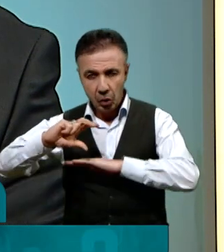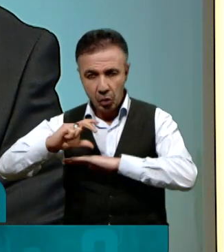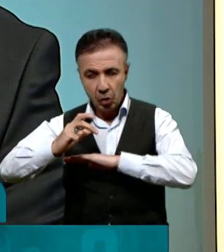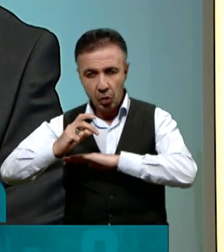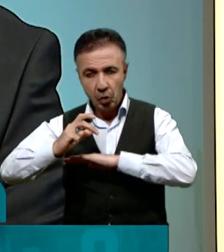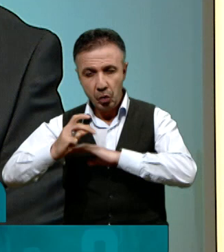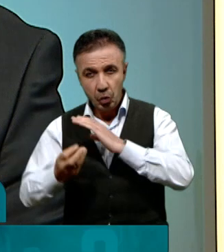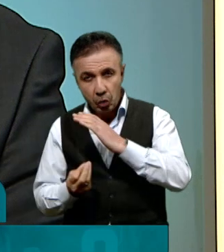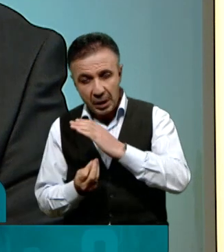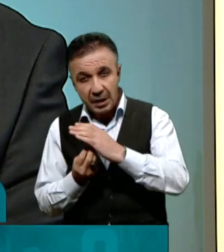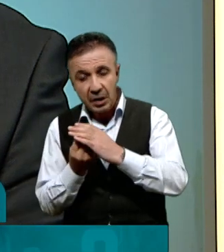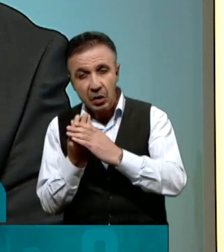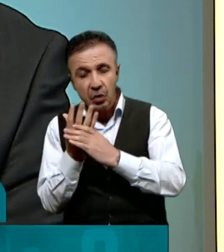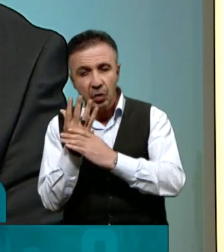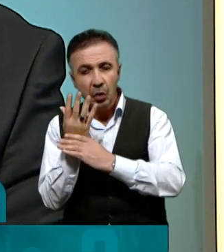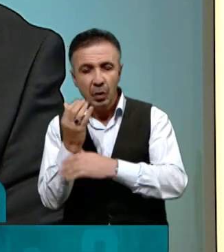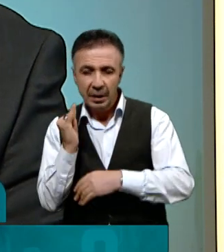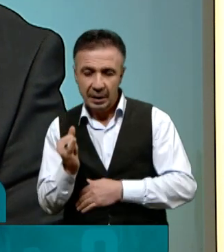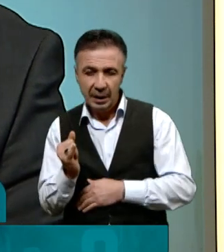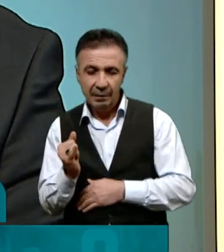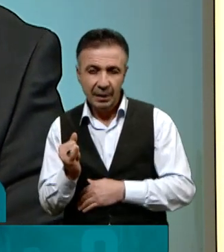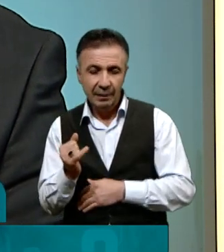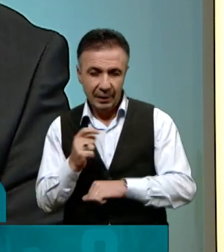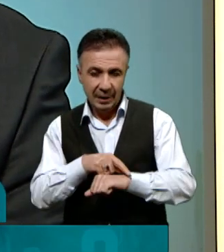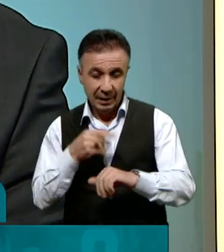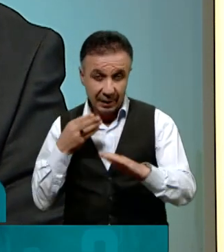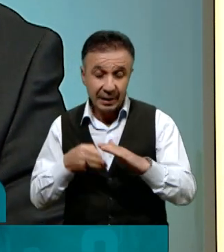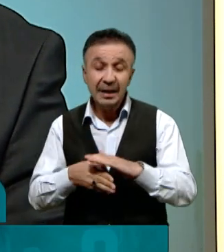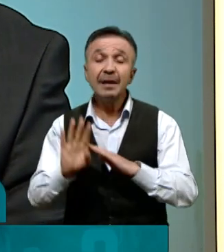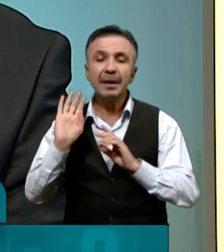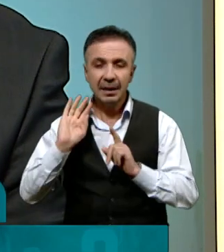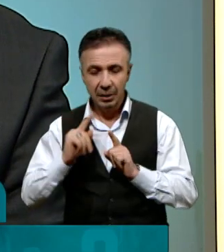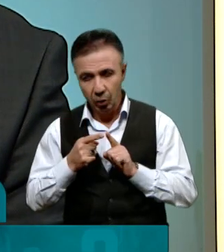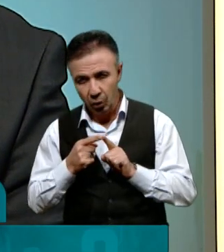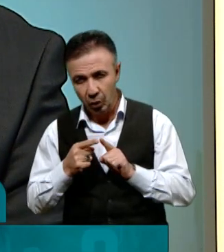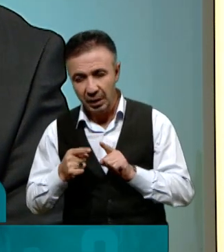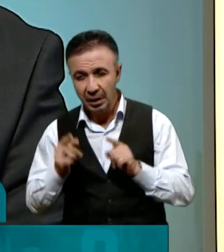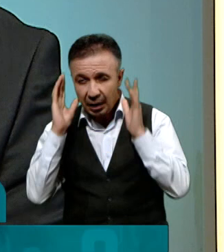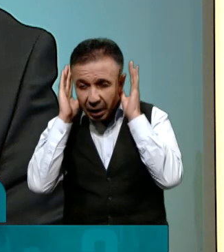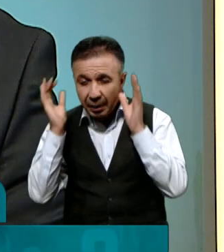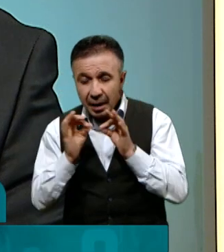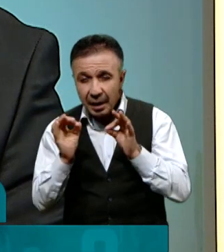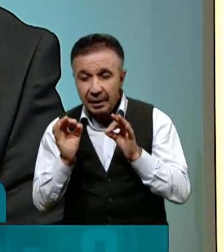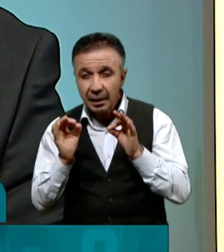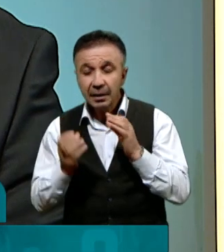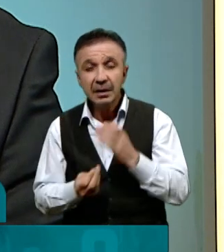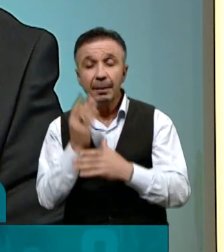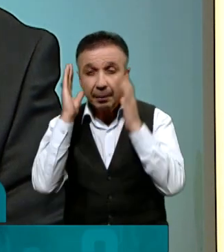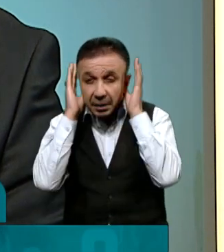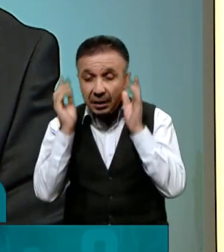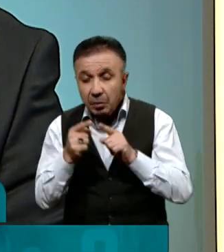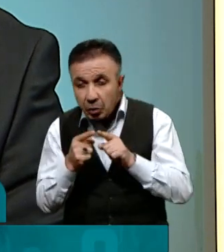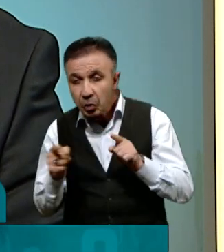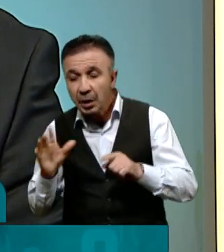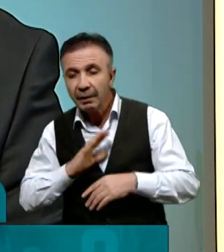vakti giriyor. Peki kerahat vakti girmedikçe yani namazı erken kıldım haliyle bir süre var. Bu süre